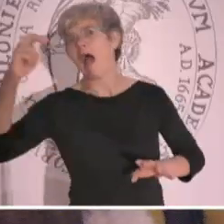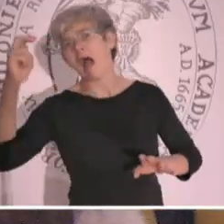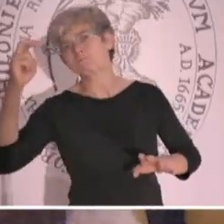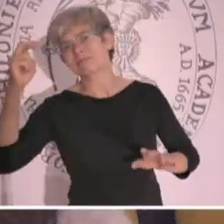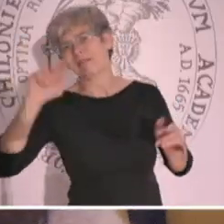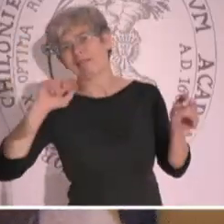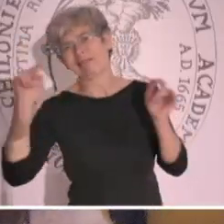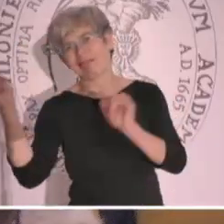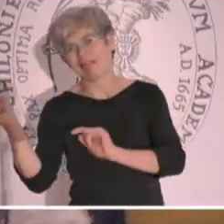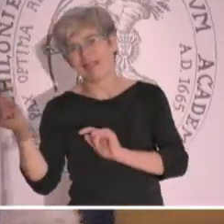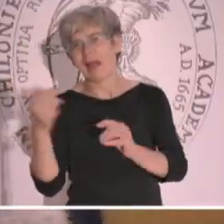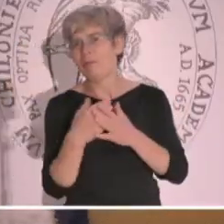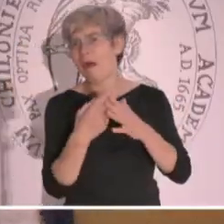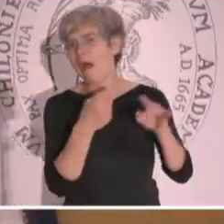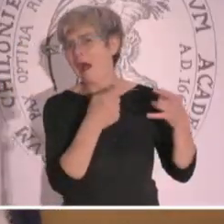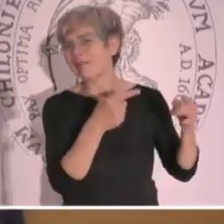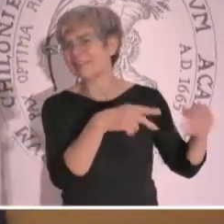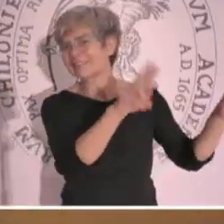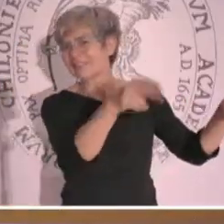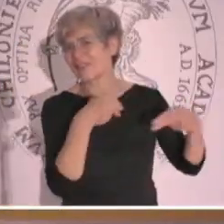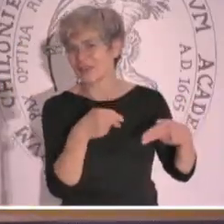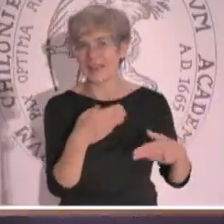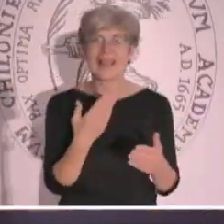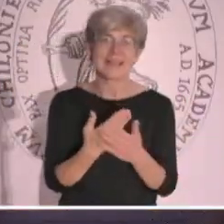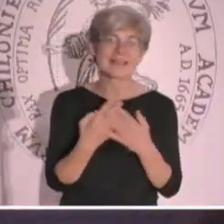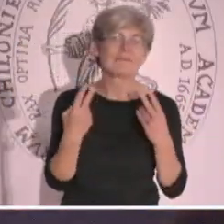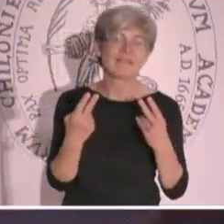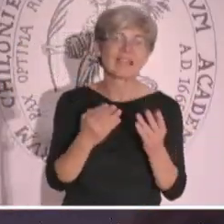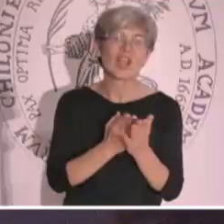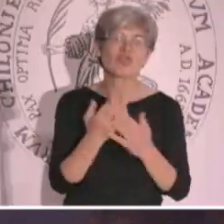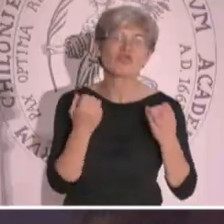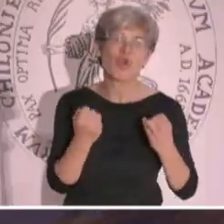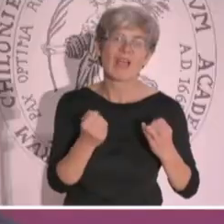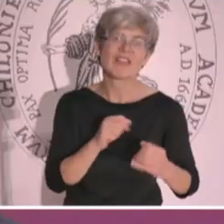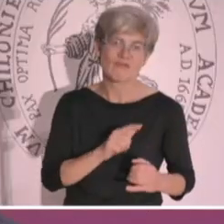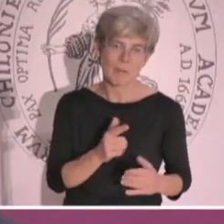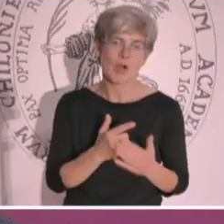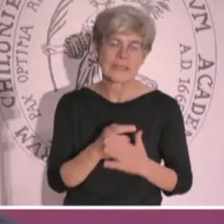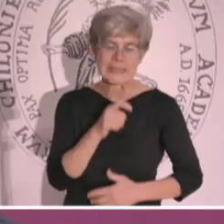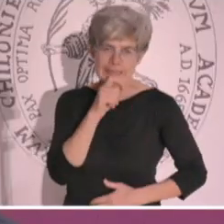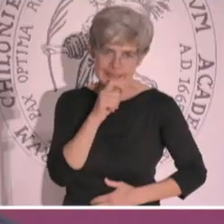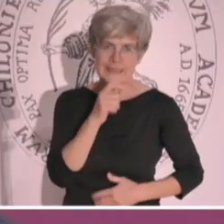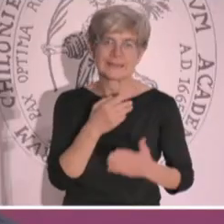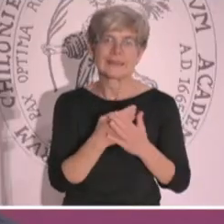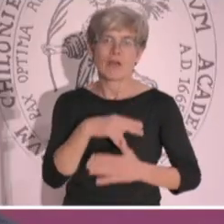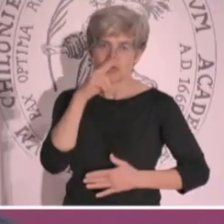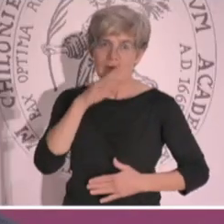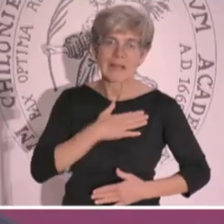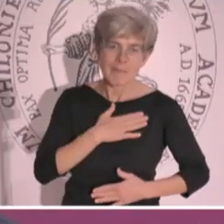wieder zurück. Deswegen also Durchhaltevermögen, Spaß haben und